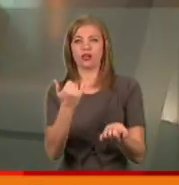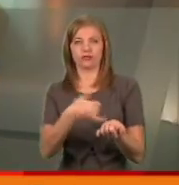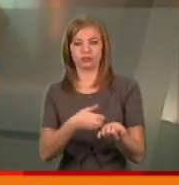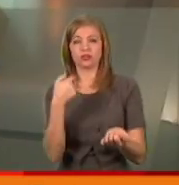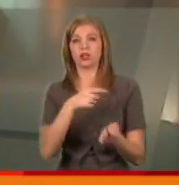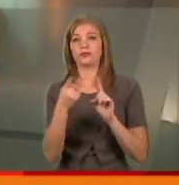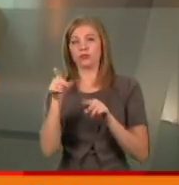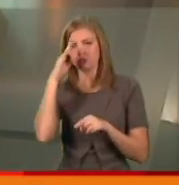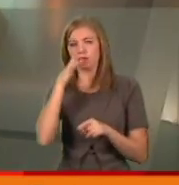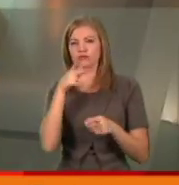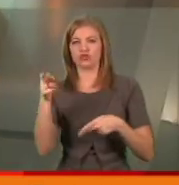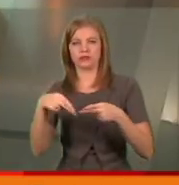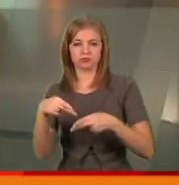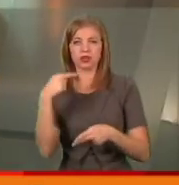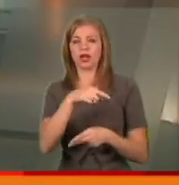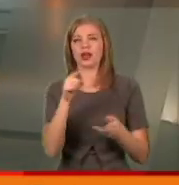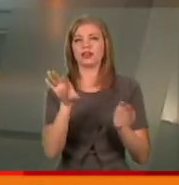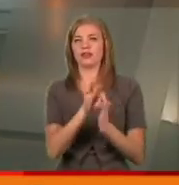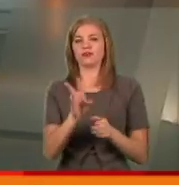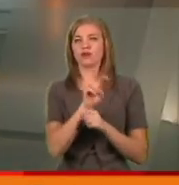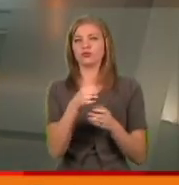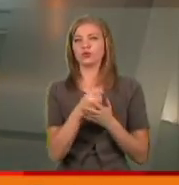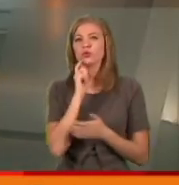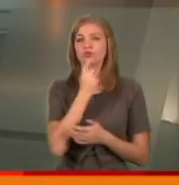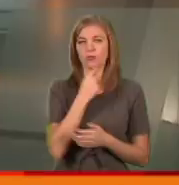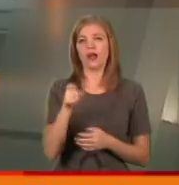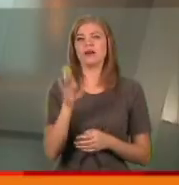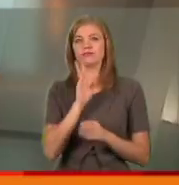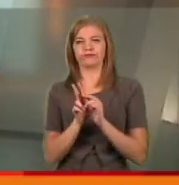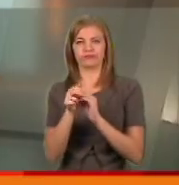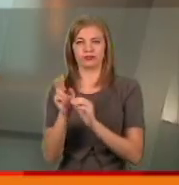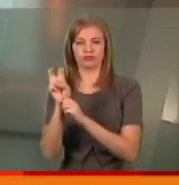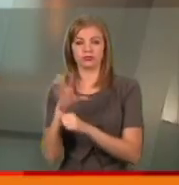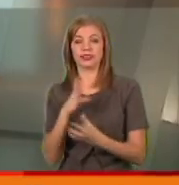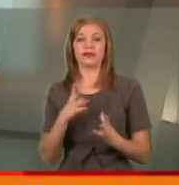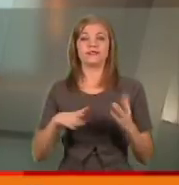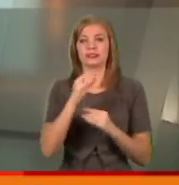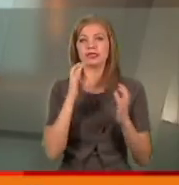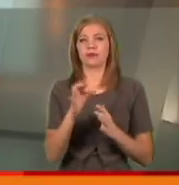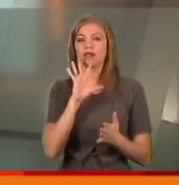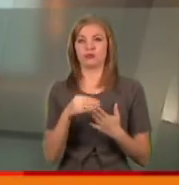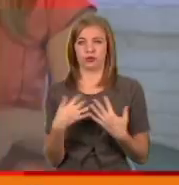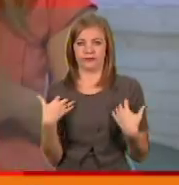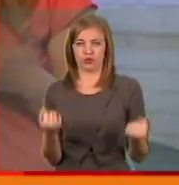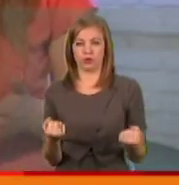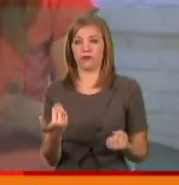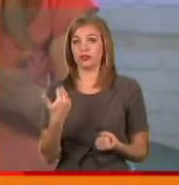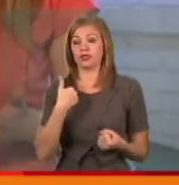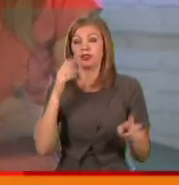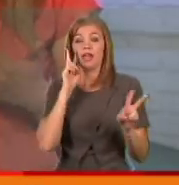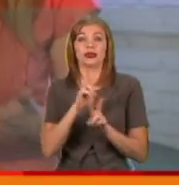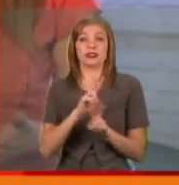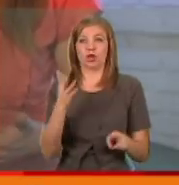на гастроскопії. Роман невдало сходив до стоматолога, Ксенія на манікюр. Всі вони дбали про своє здоров'я. Я не